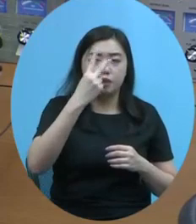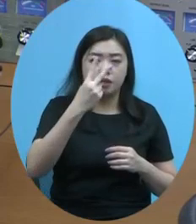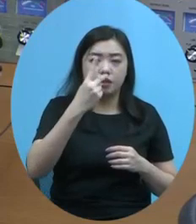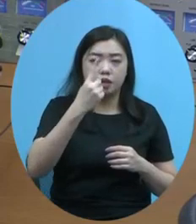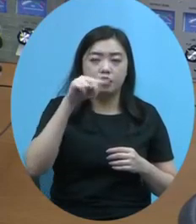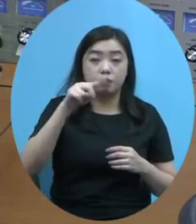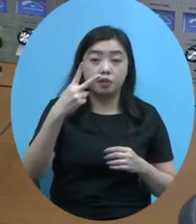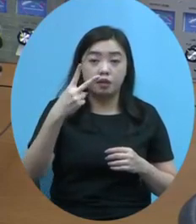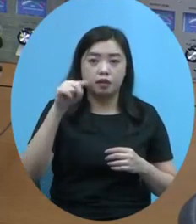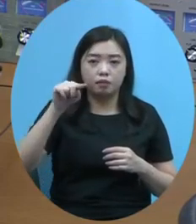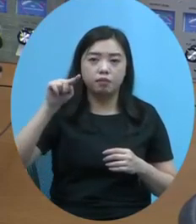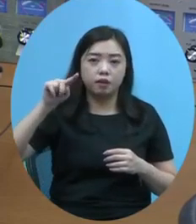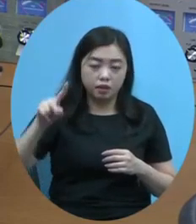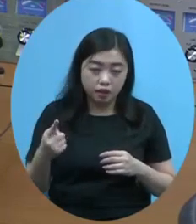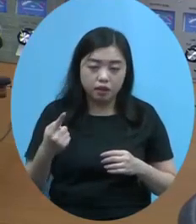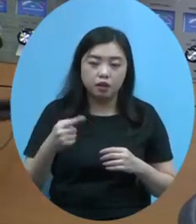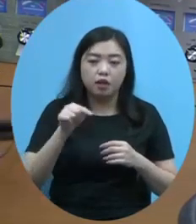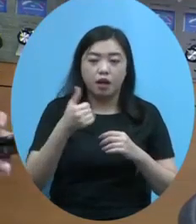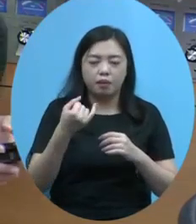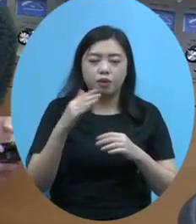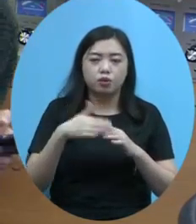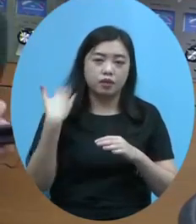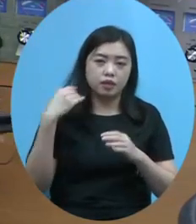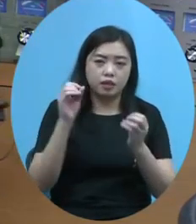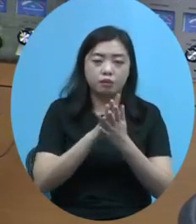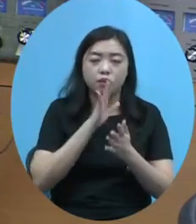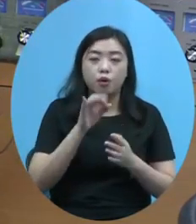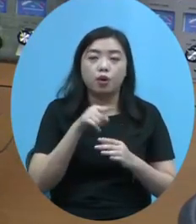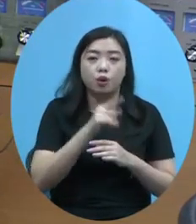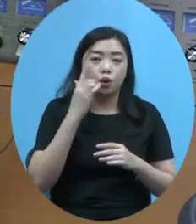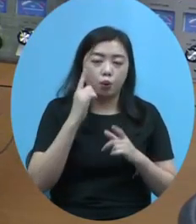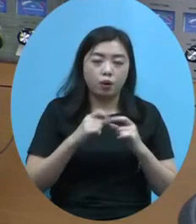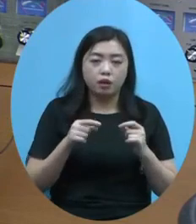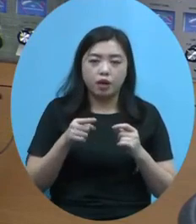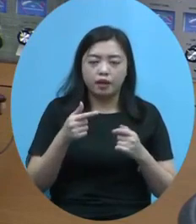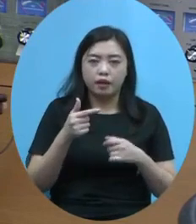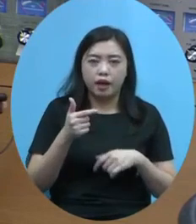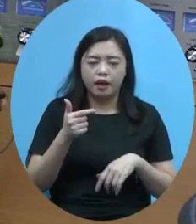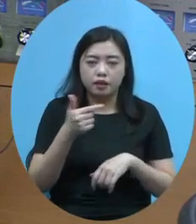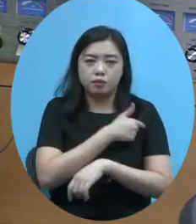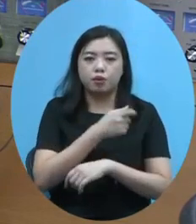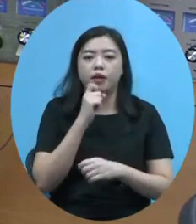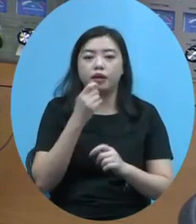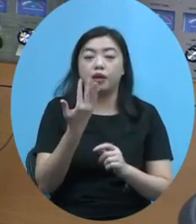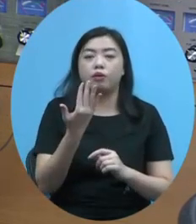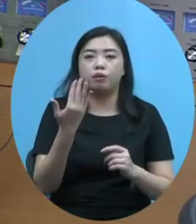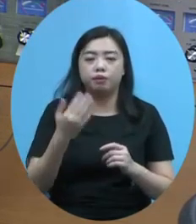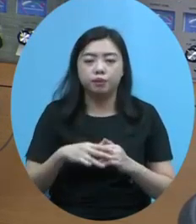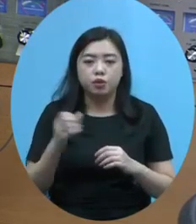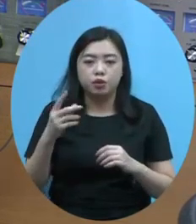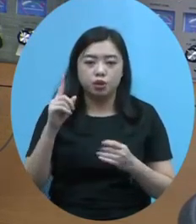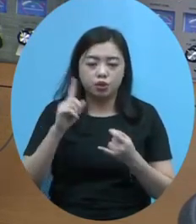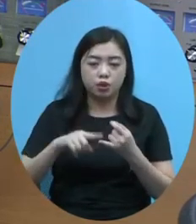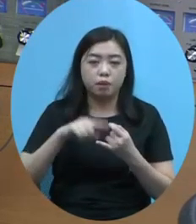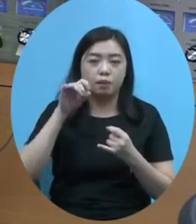咁同埋之前新而家嘅個案喺之前有冇感染過啦？同埋講院舍嗰個接種率係幾多咧？最後想問埋航天城嗰